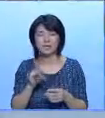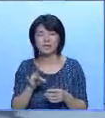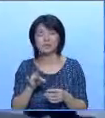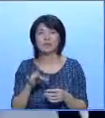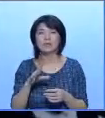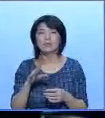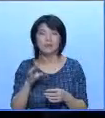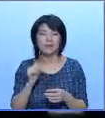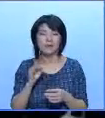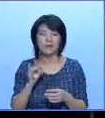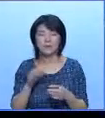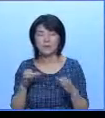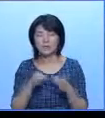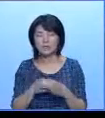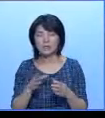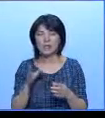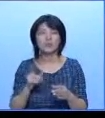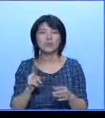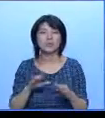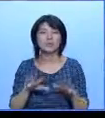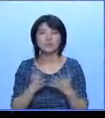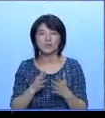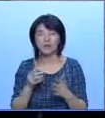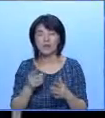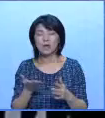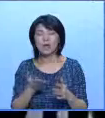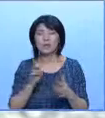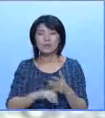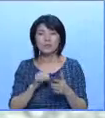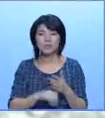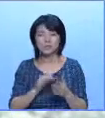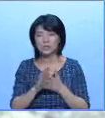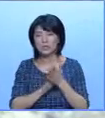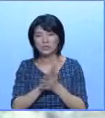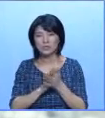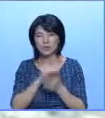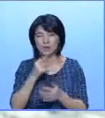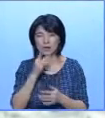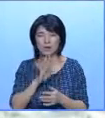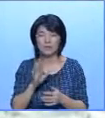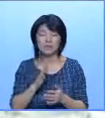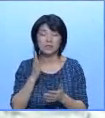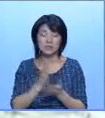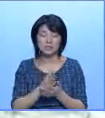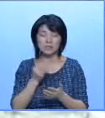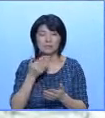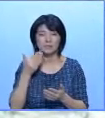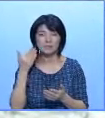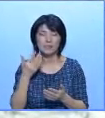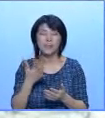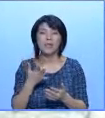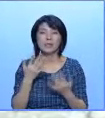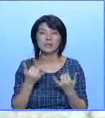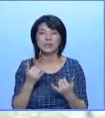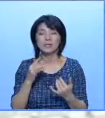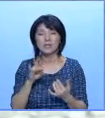компаниясына тиесілі. Қайғылы оқиғаның нақты неден болған әзірге ешкім дөп басып айтқан емес. Дегенмен алдын ала болжамдар бар. Премьер-министрдің орынбасары